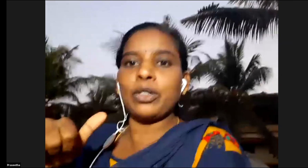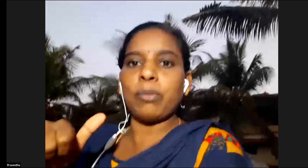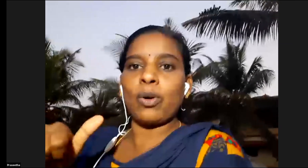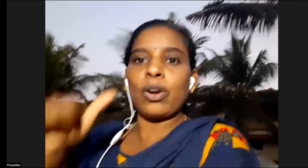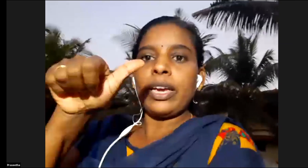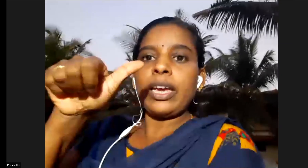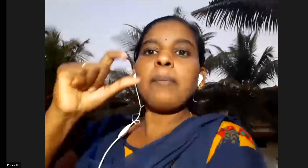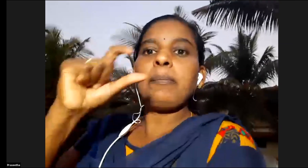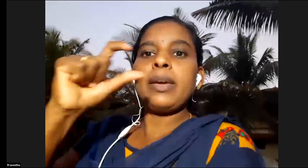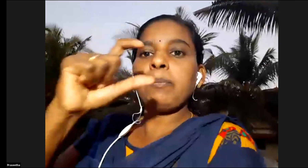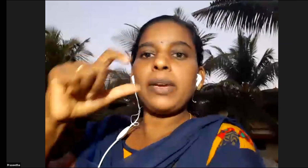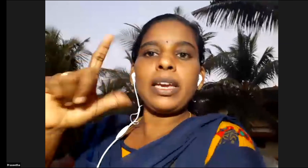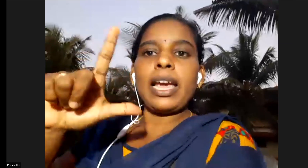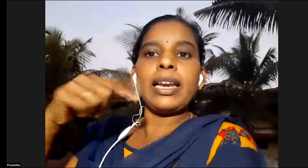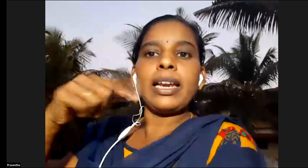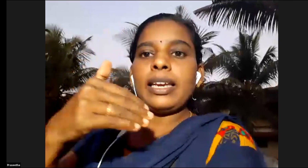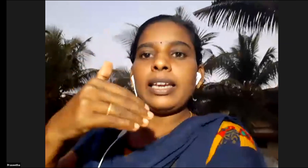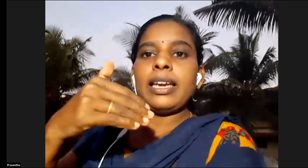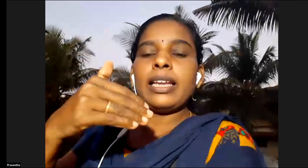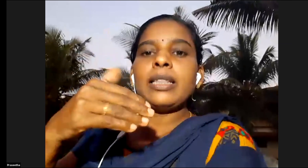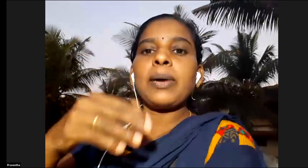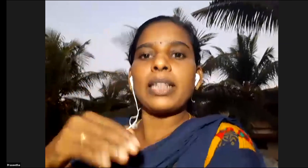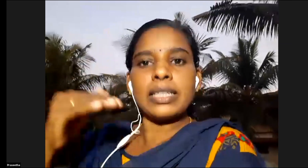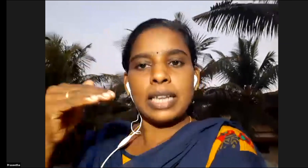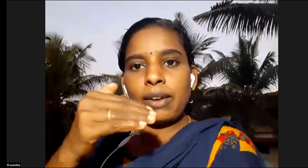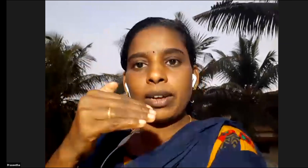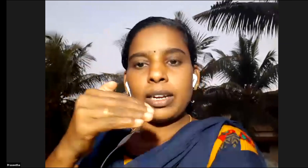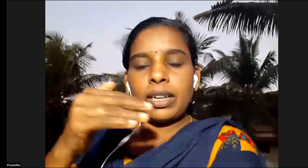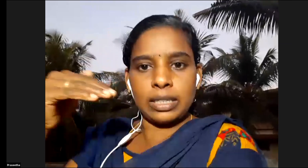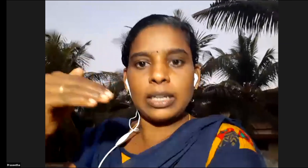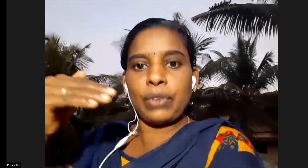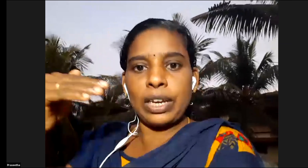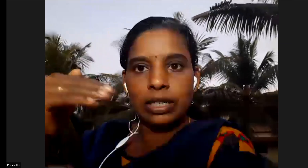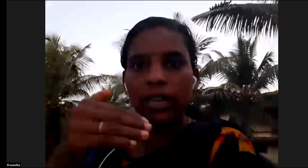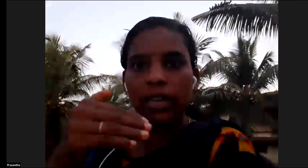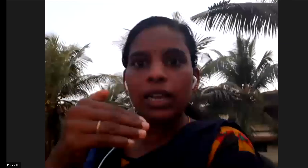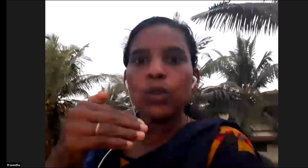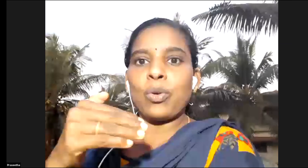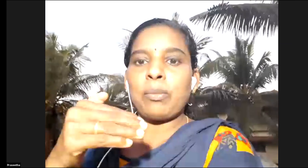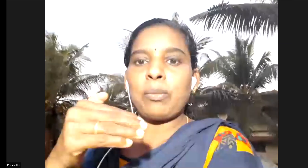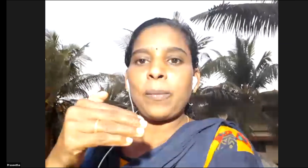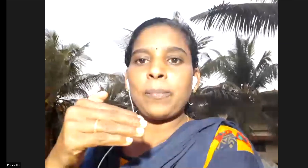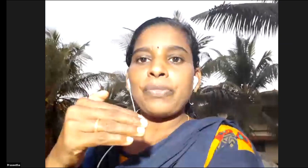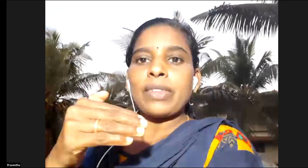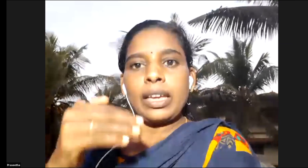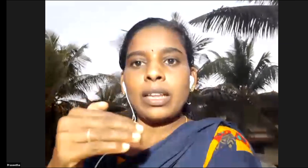അവർ എഴുതുമ്പോൾ APPLE എന്ന് പറയുന്ന സൈൻ അവർ, ഫിംഗർ സ്പെല്ലിംഗ് അവർ കൊണ്ടുവരുമ്പോൾ എന്താവും,